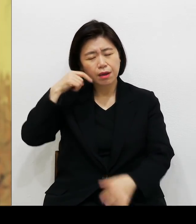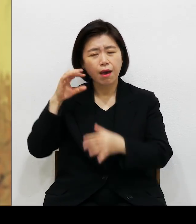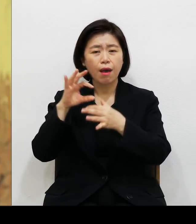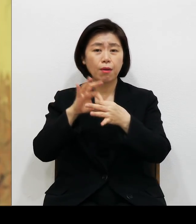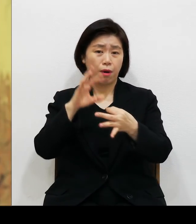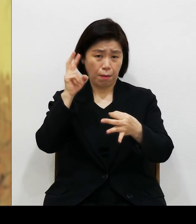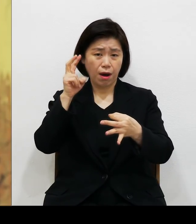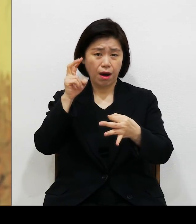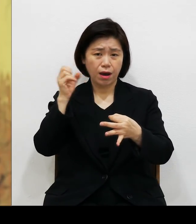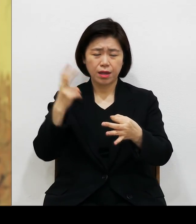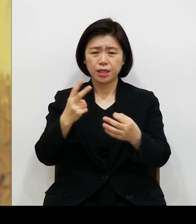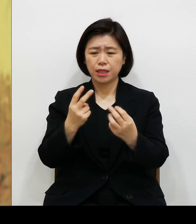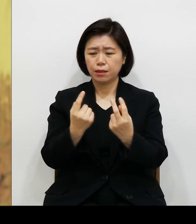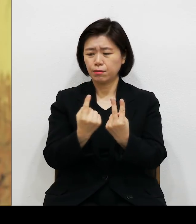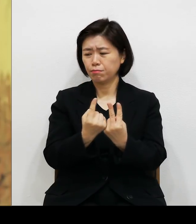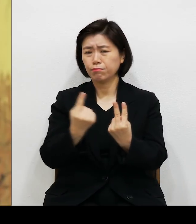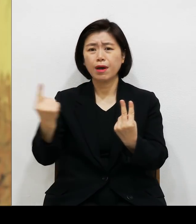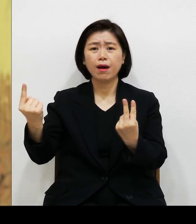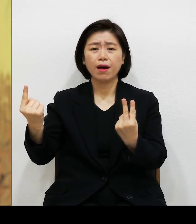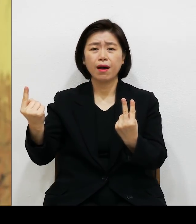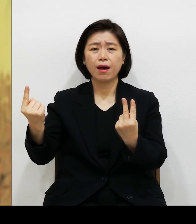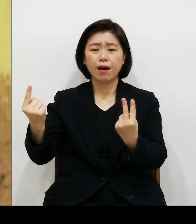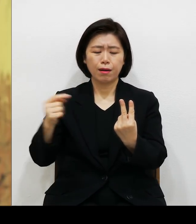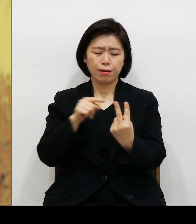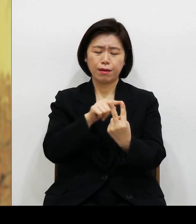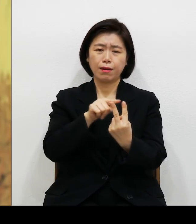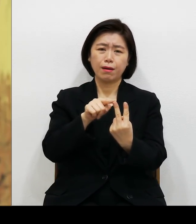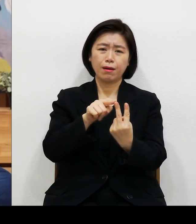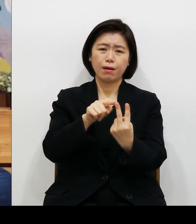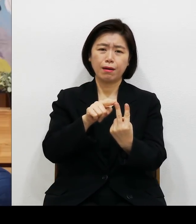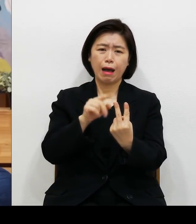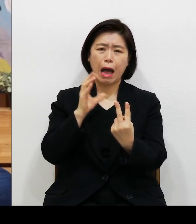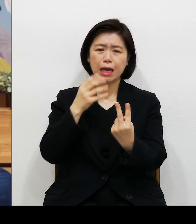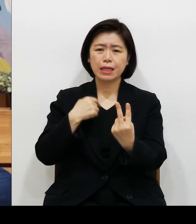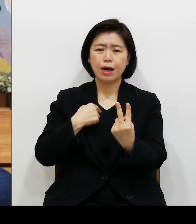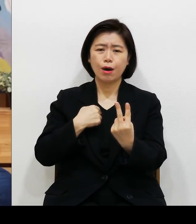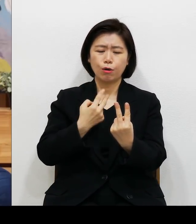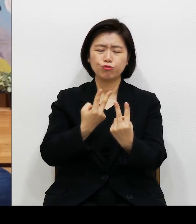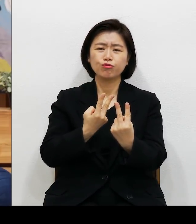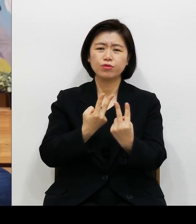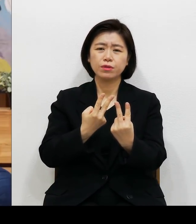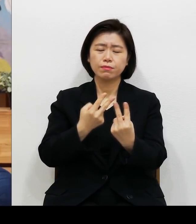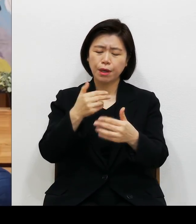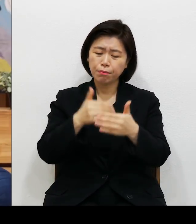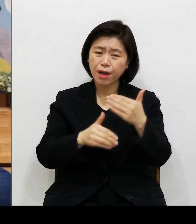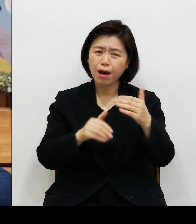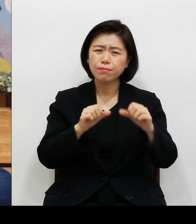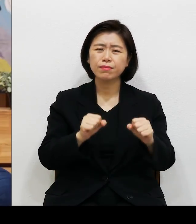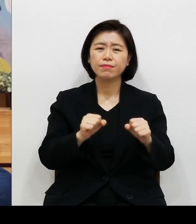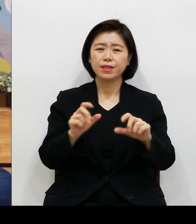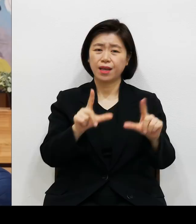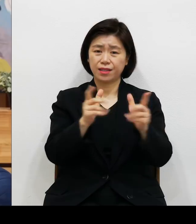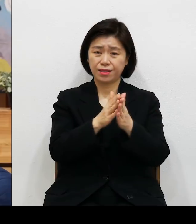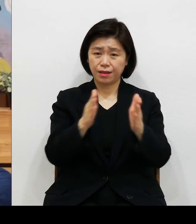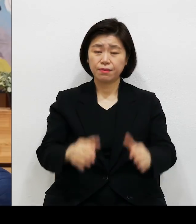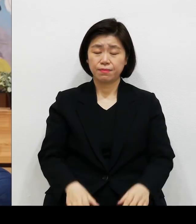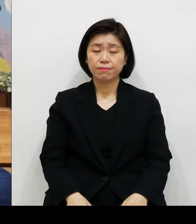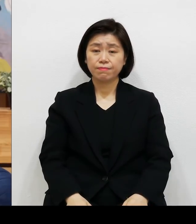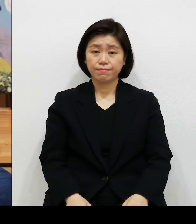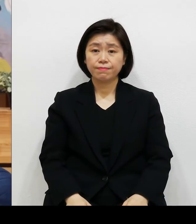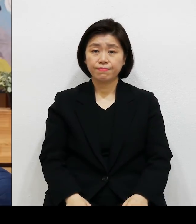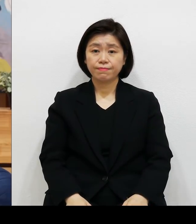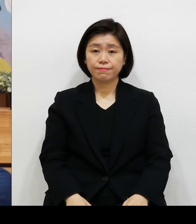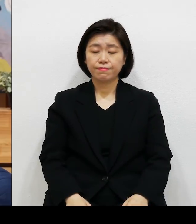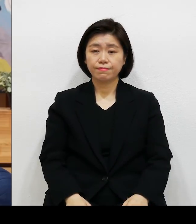얼마 지나지 않아서 또 다시 떠나가셨죠. 저랑 아이만 남겨놓고. 그럼 이제 엄마는 떠나갔고 네, 두 분만 이제